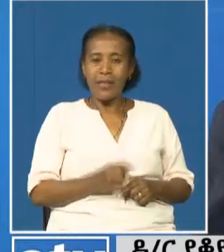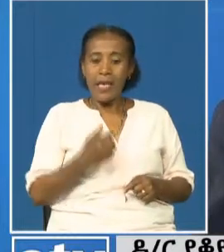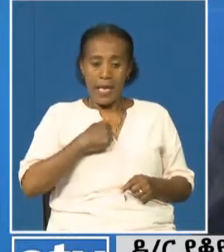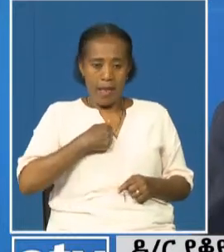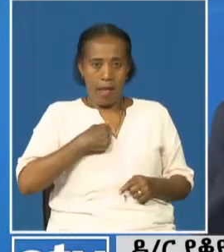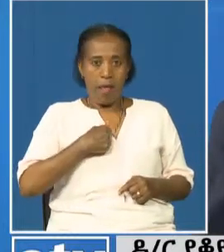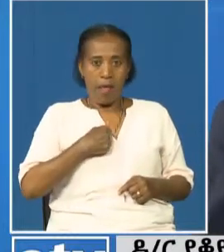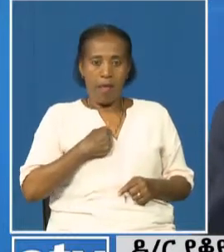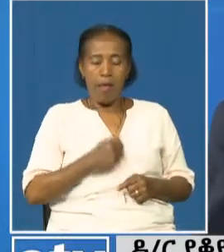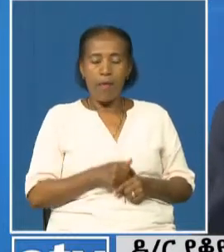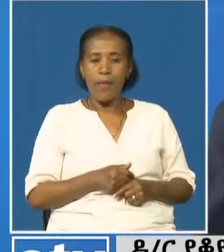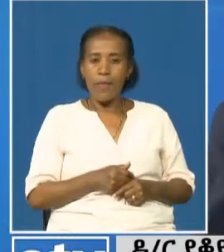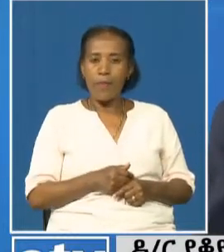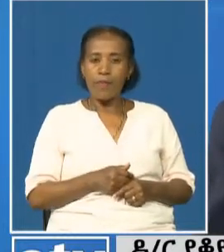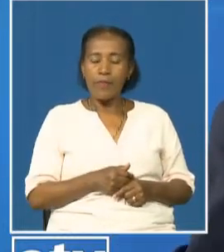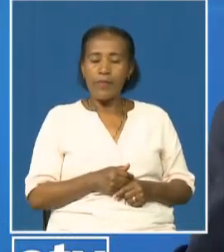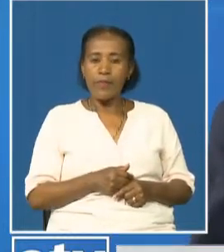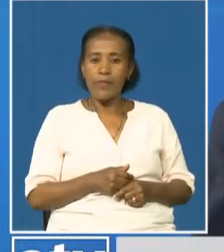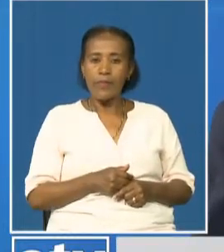እኔ